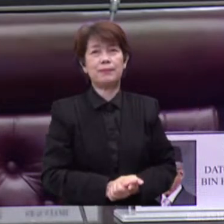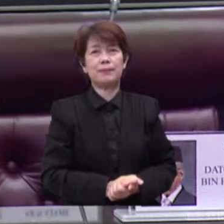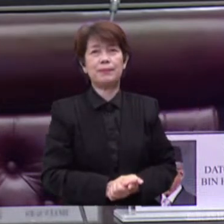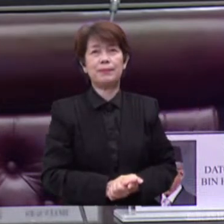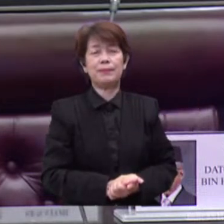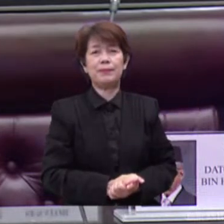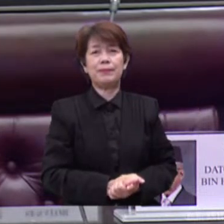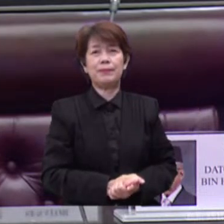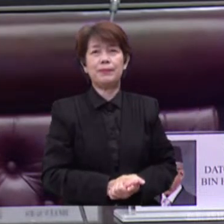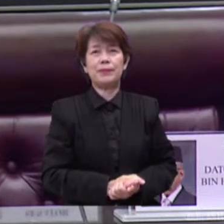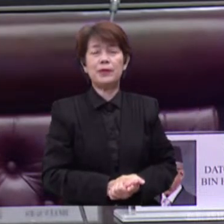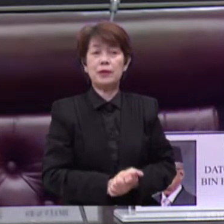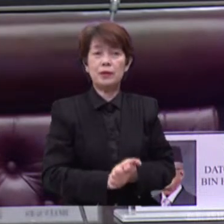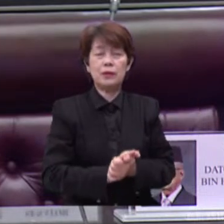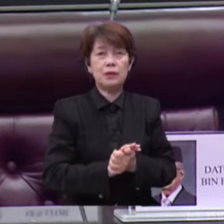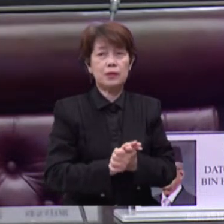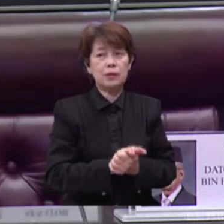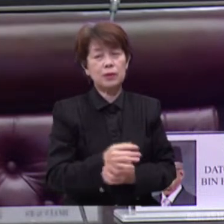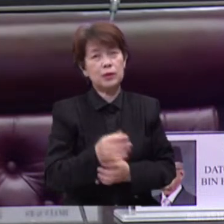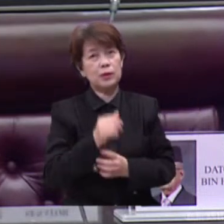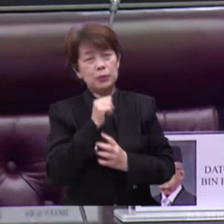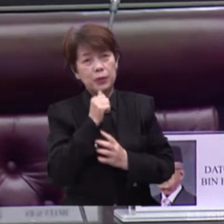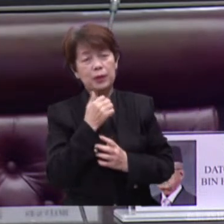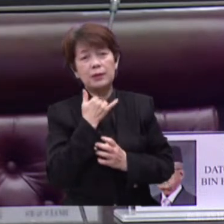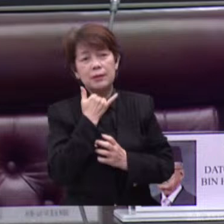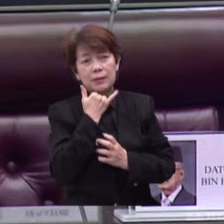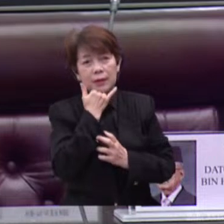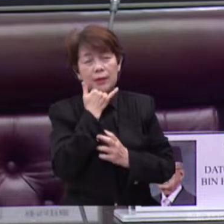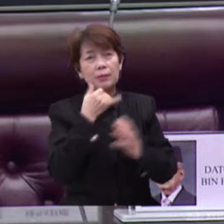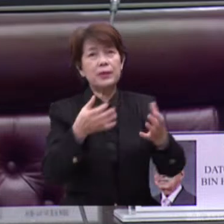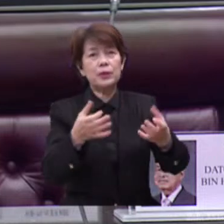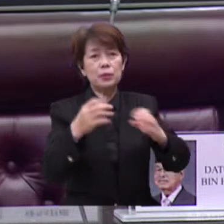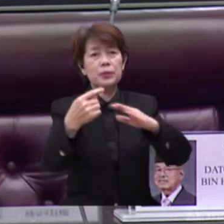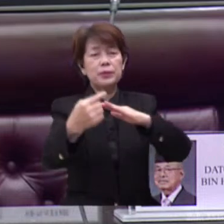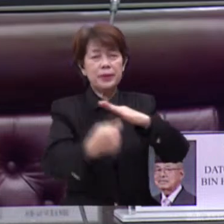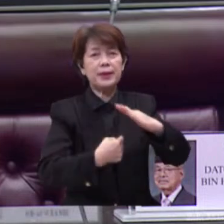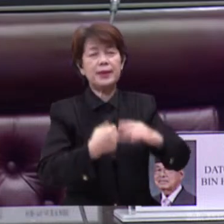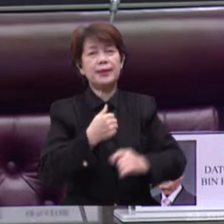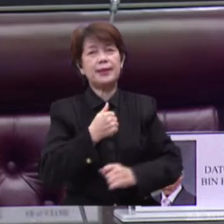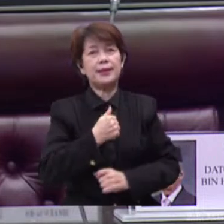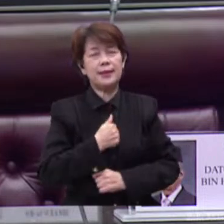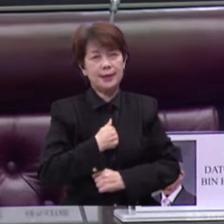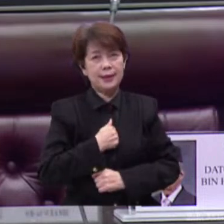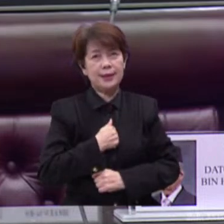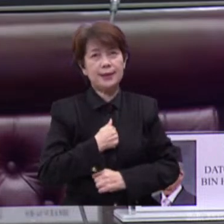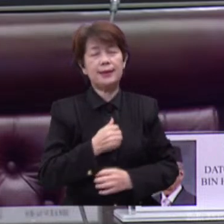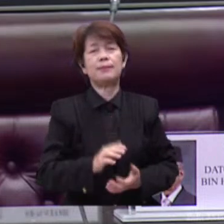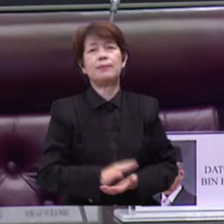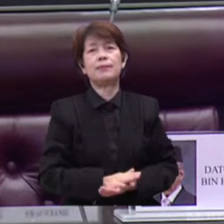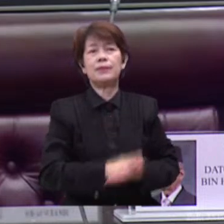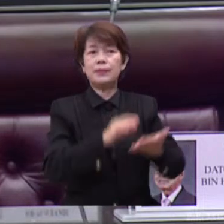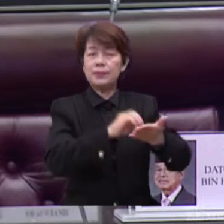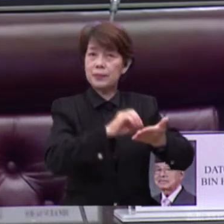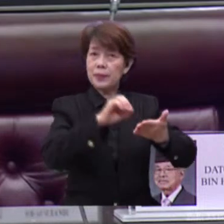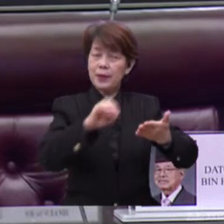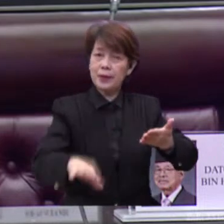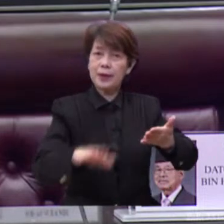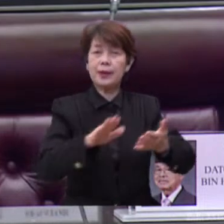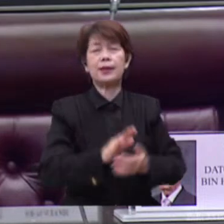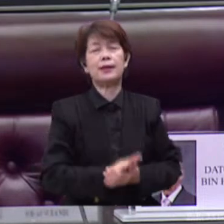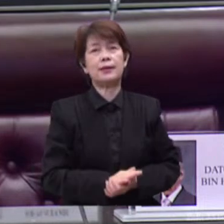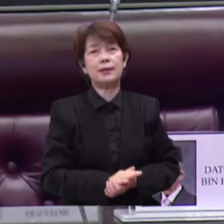penjenanya dalam kanon yang bagus tetapi